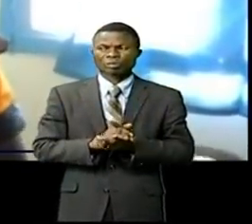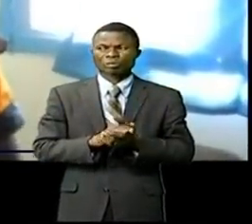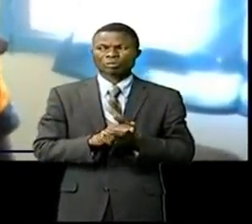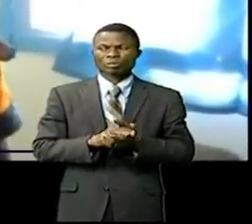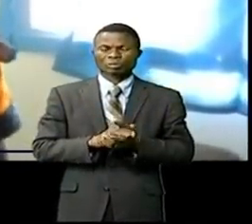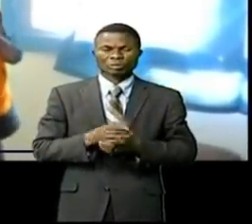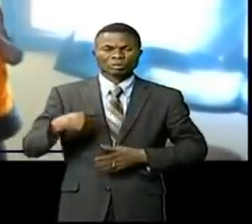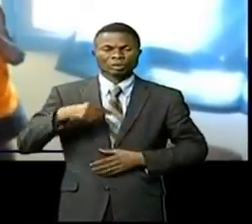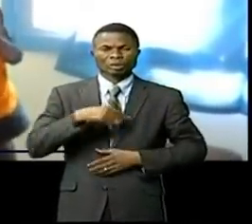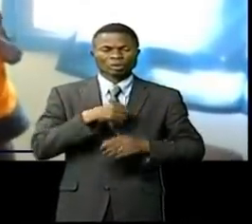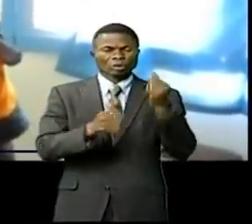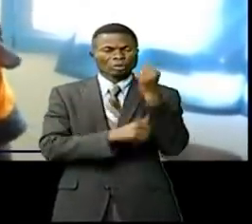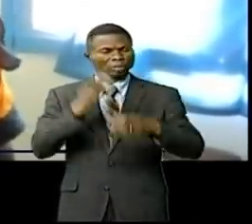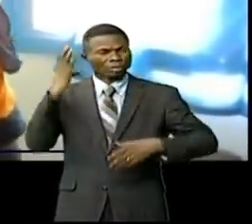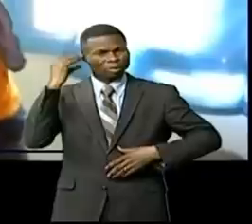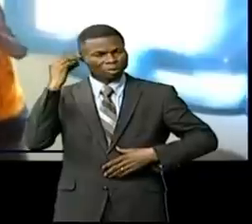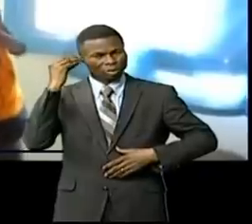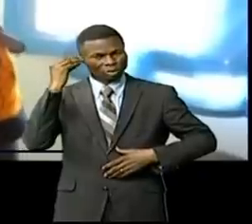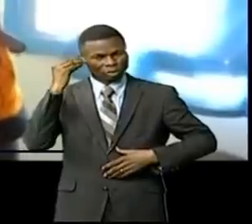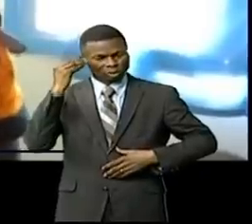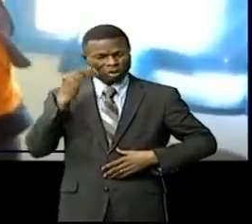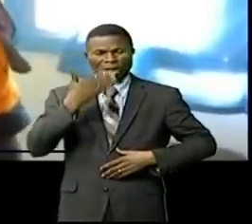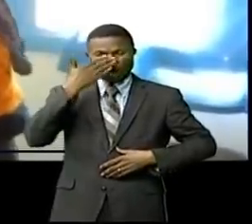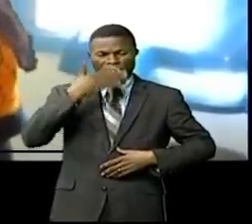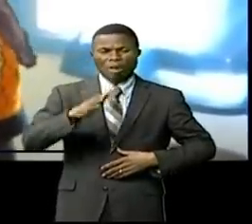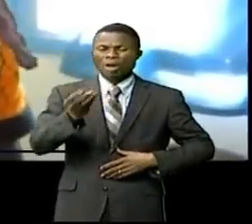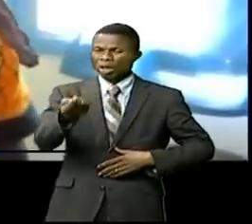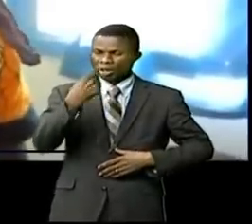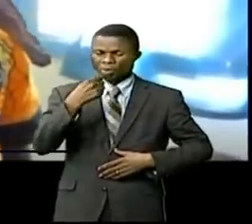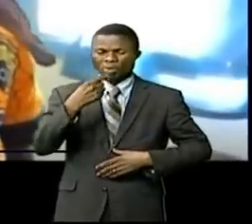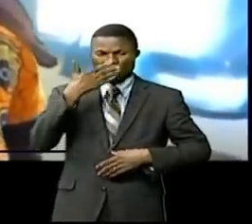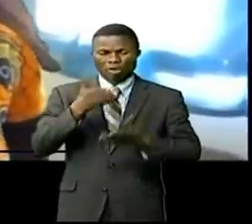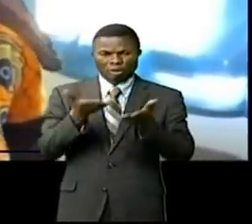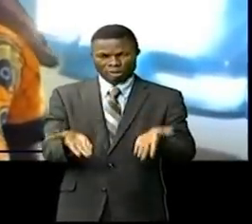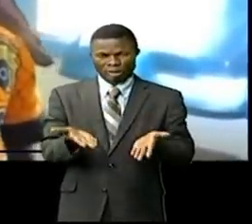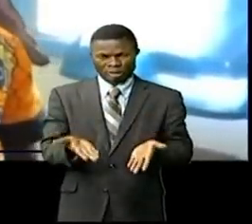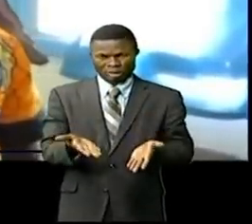Nous les malades sommes contents des soins de qualité dans cet hôpital.